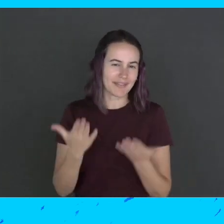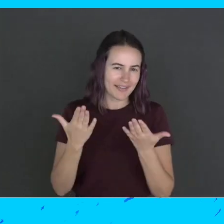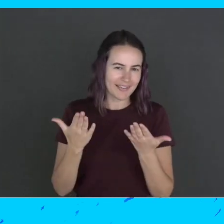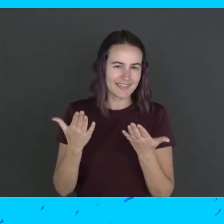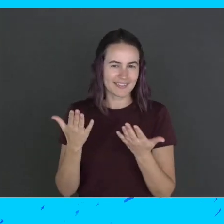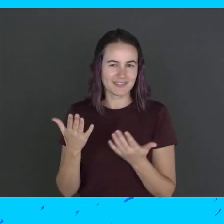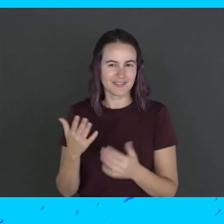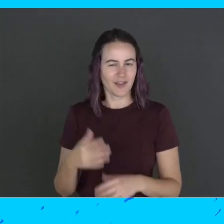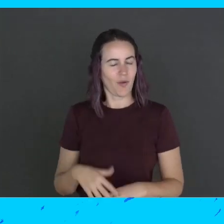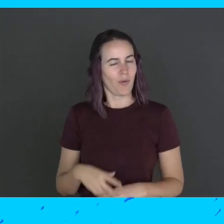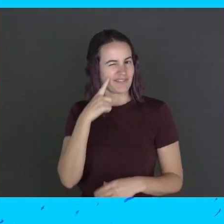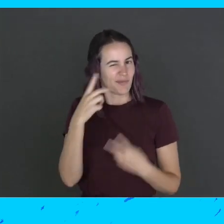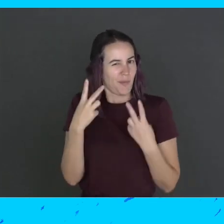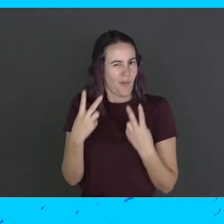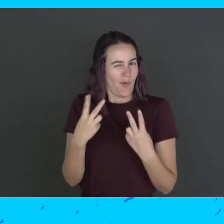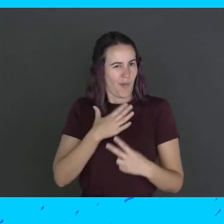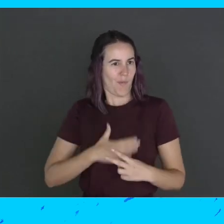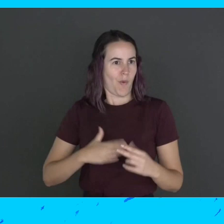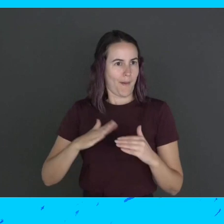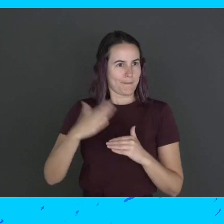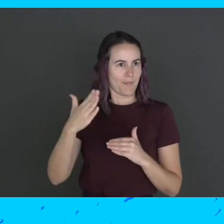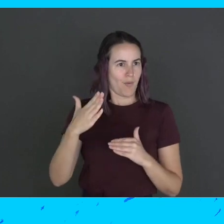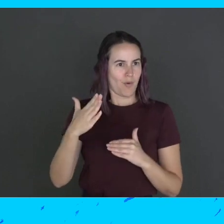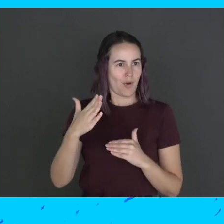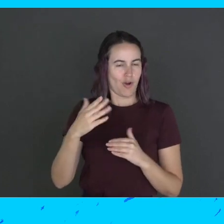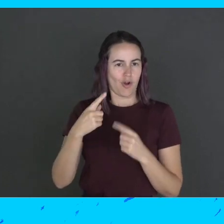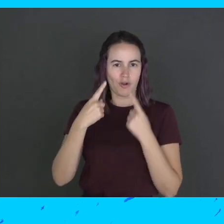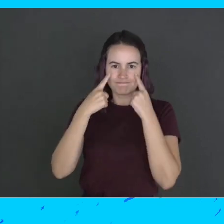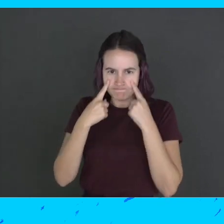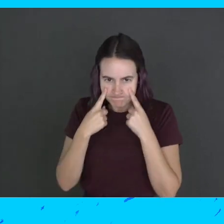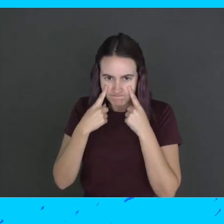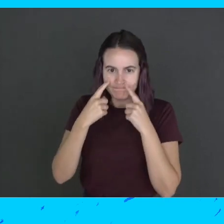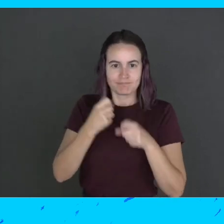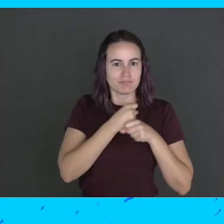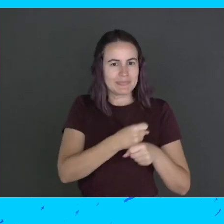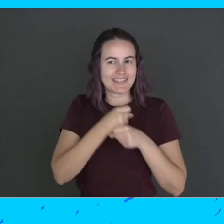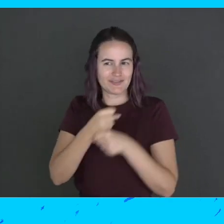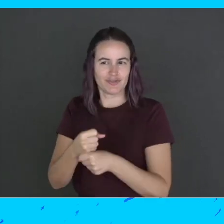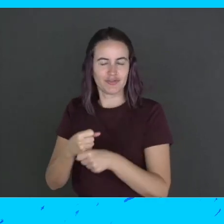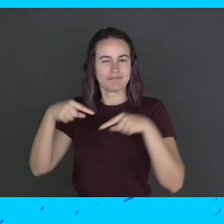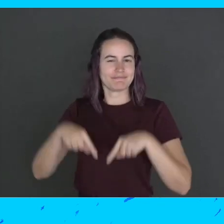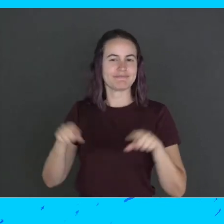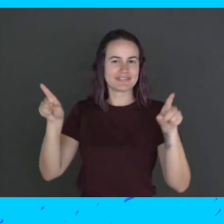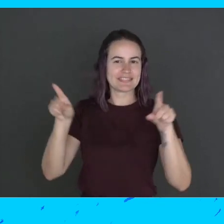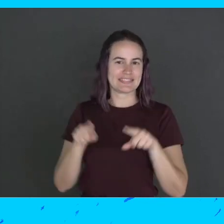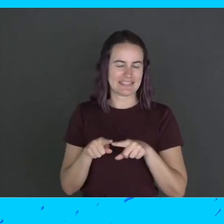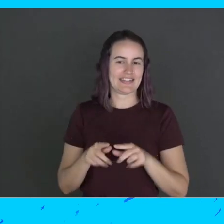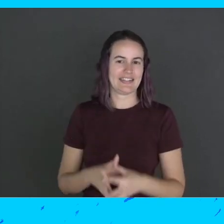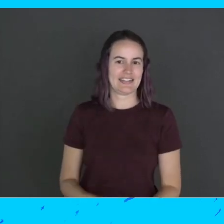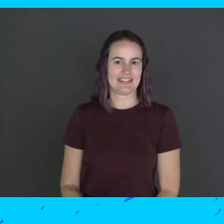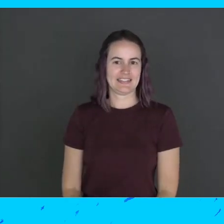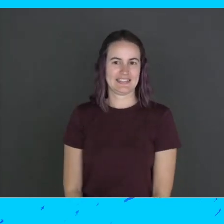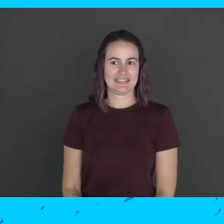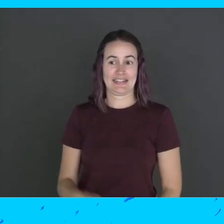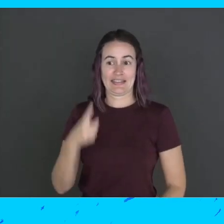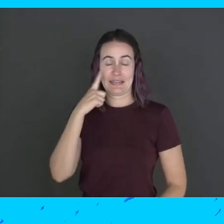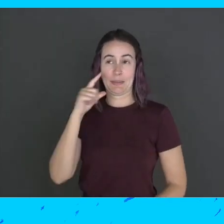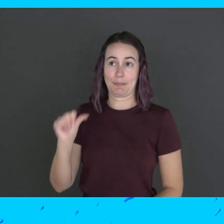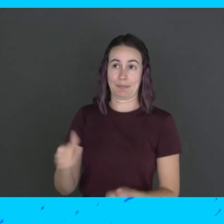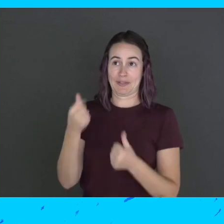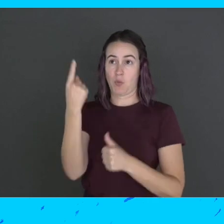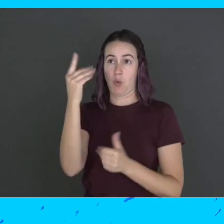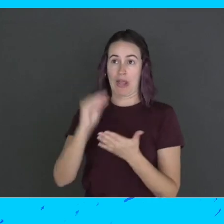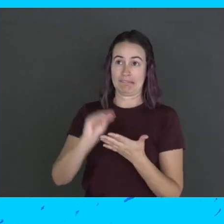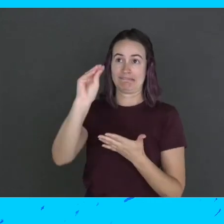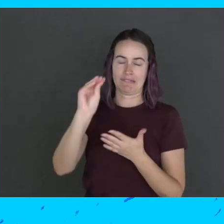digitales et qui nous permettent de regrouper les personnes. Donc, je ne sais